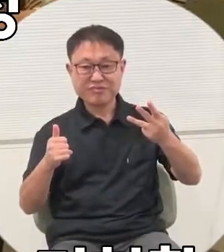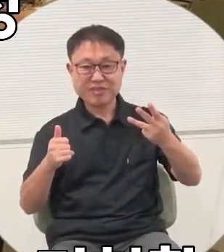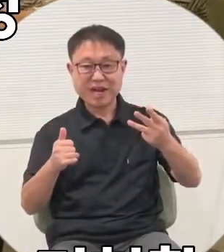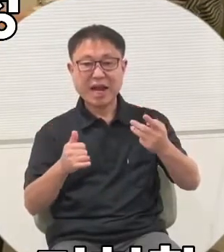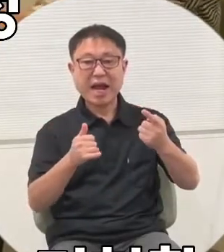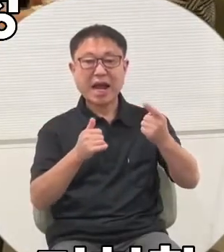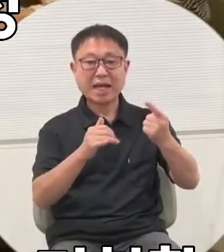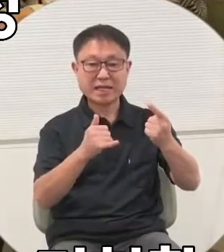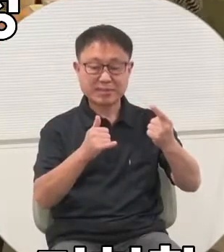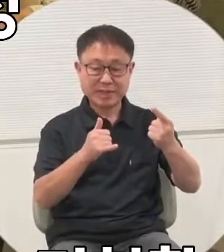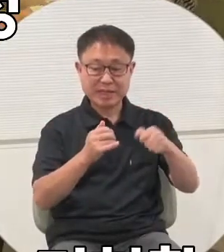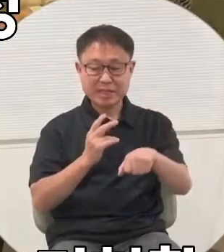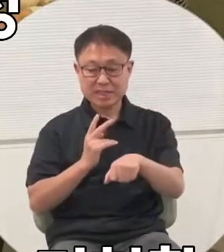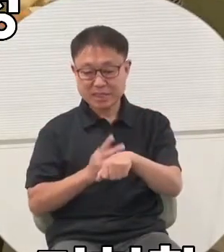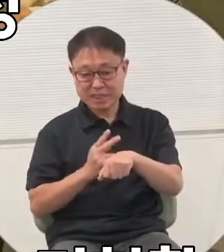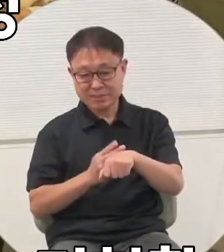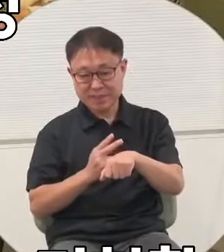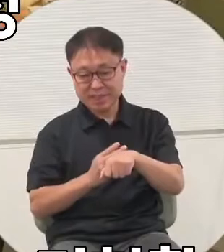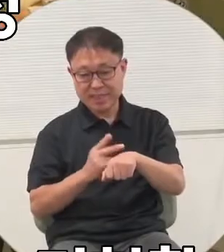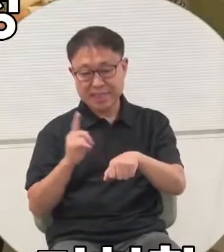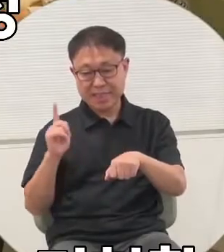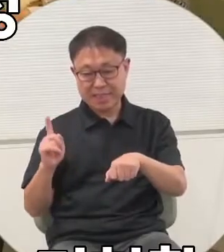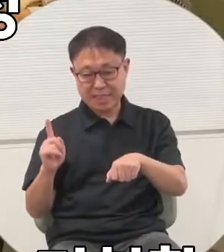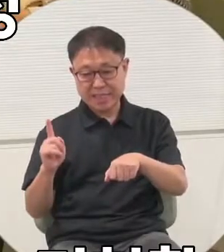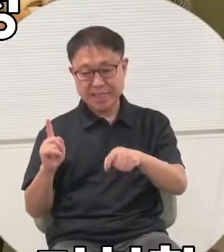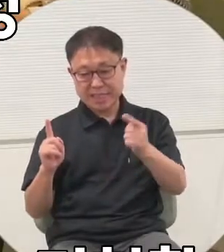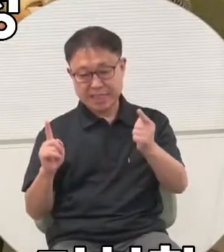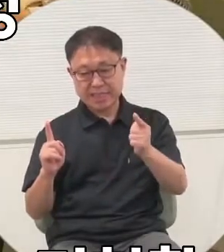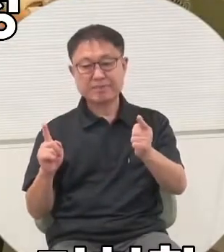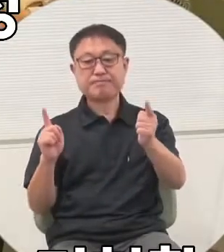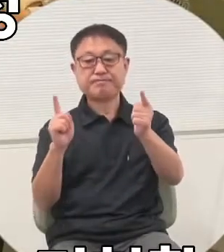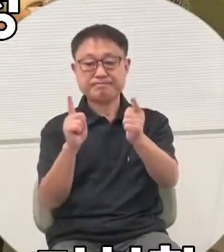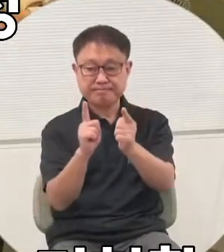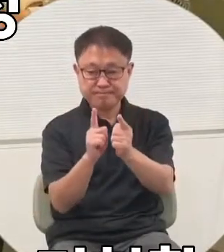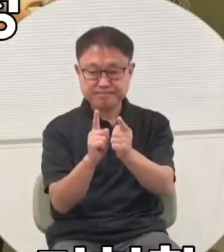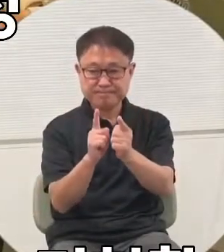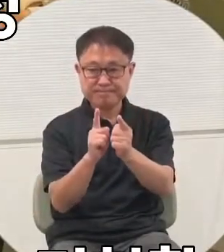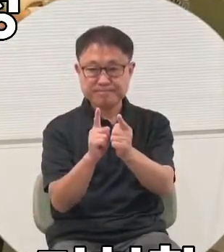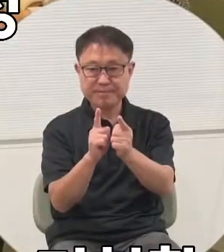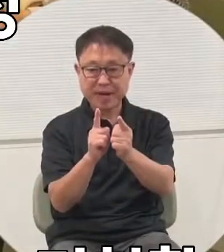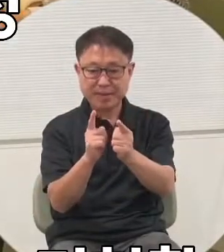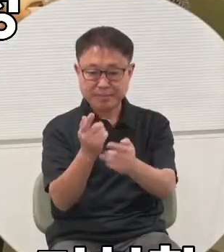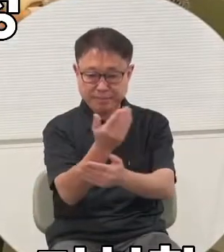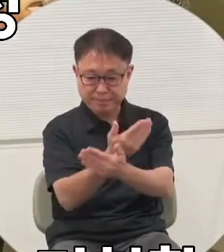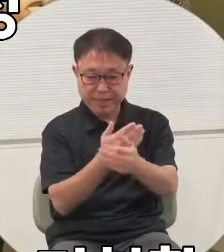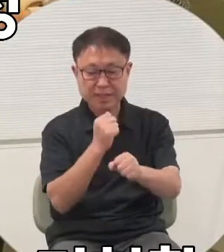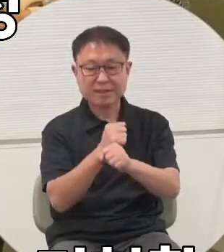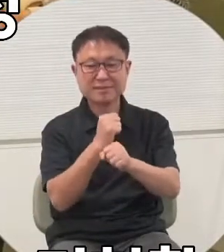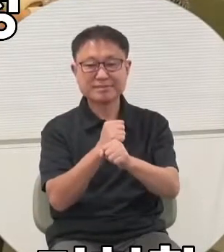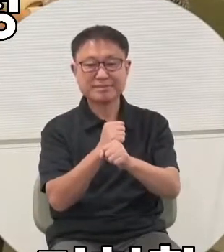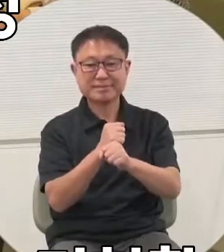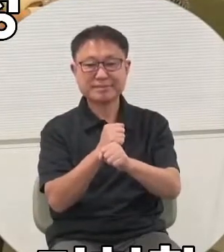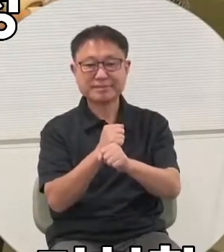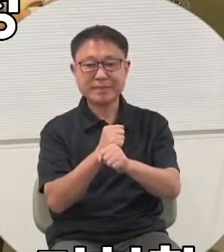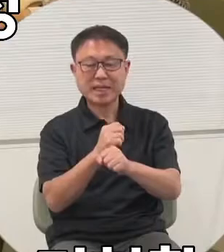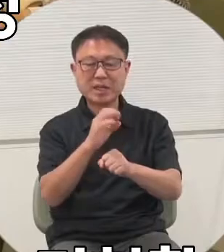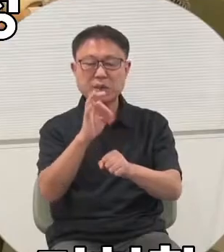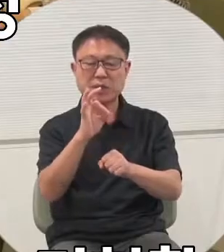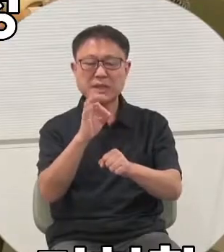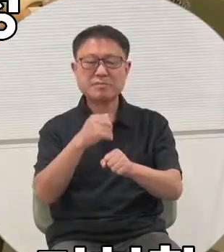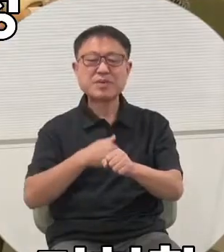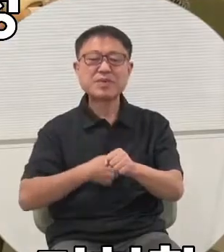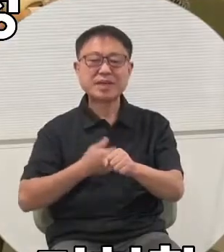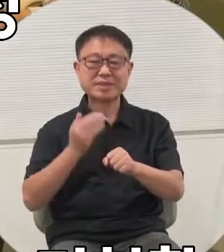분의 강사님이나 선생님이 이 아이와 함께 하는 거예요. 그러니까 되게 고 비용이 들긴